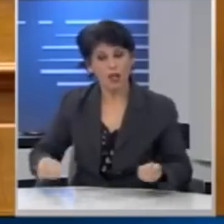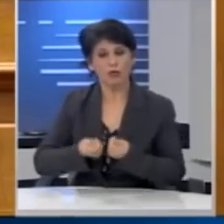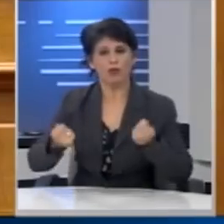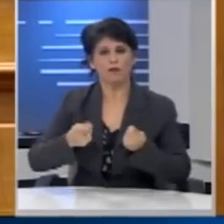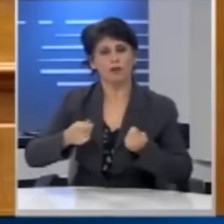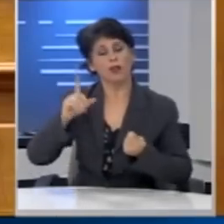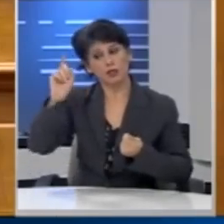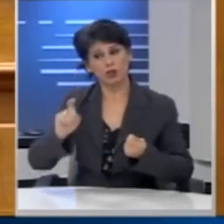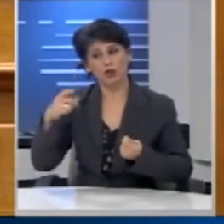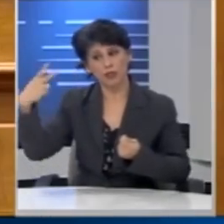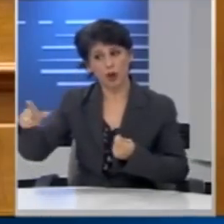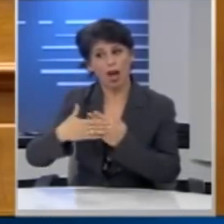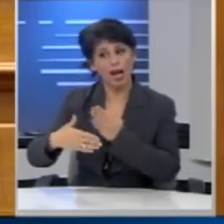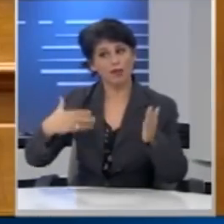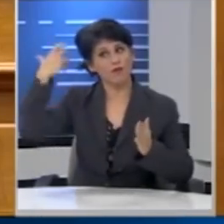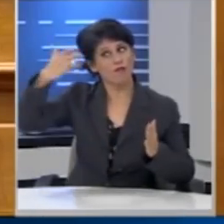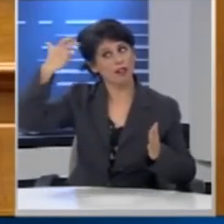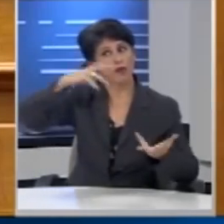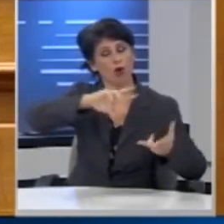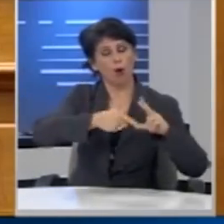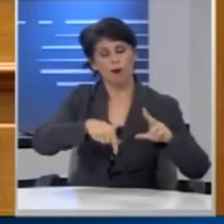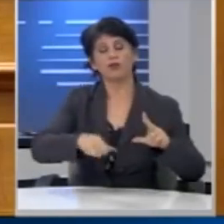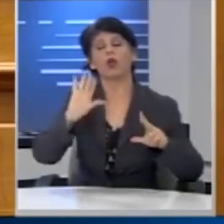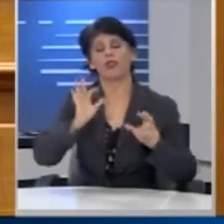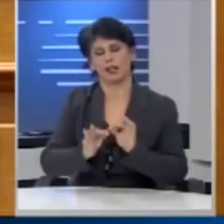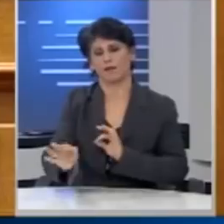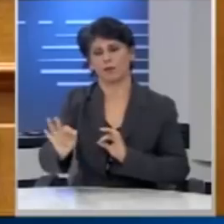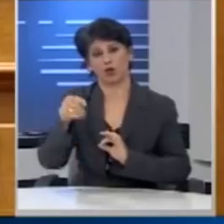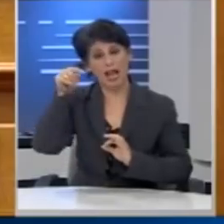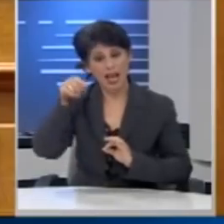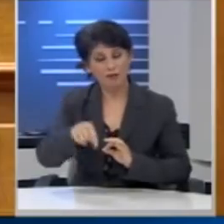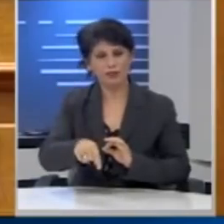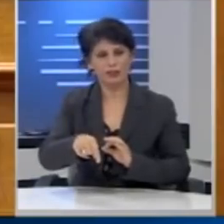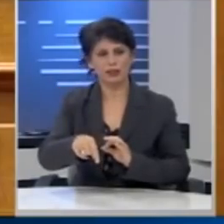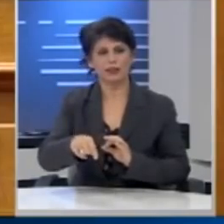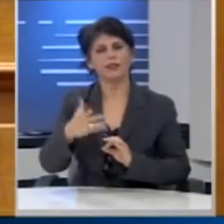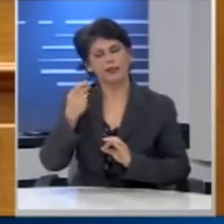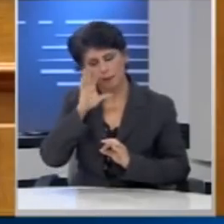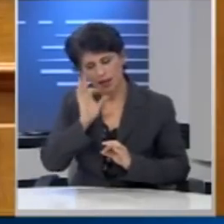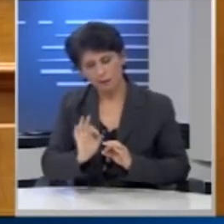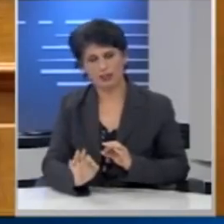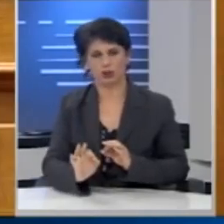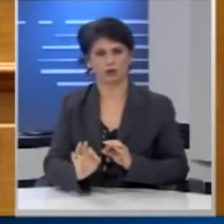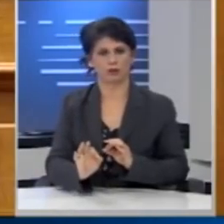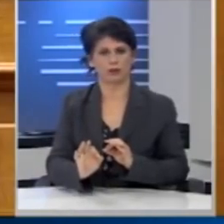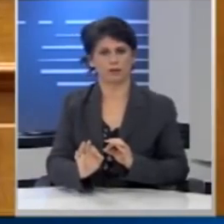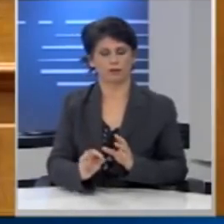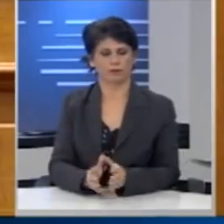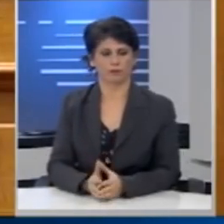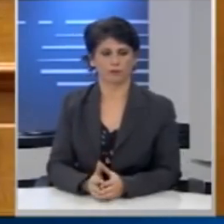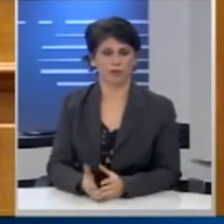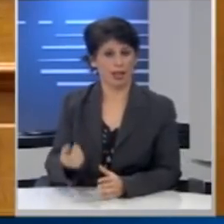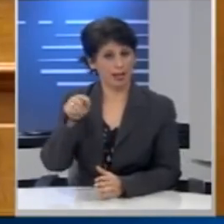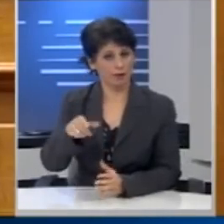αριστερό φαντασιακό κόσμο αυτό δεν ισχύει. Αλλά αυτή είναι η πραγματικότητα